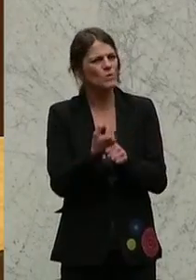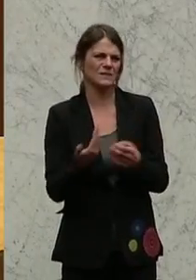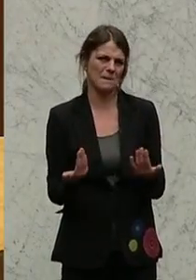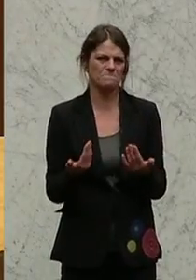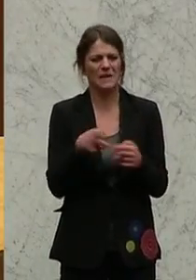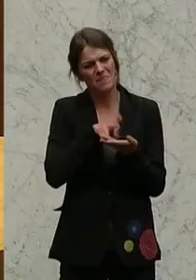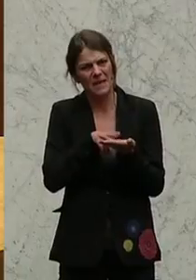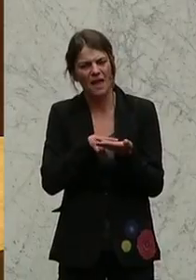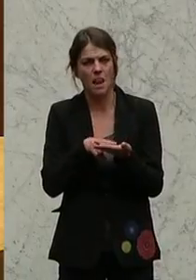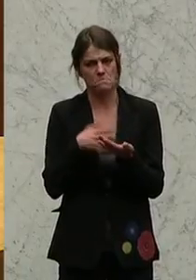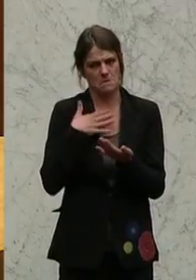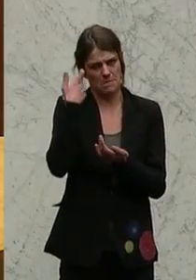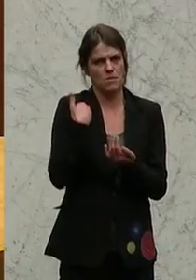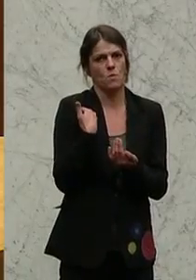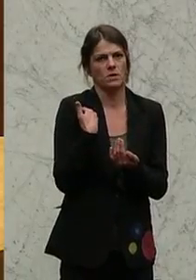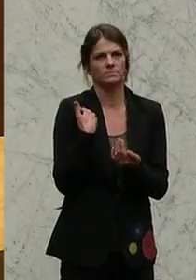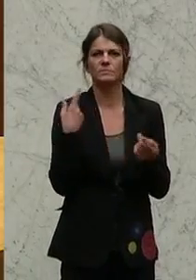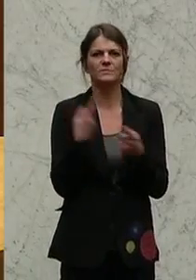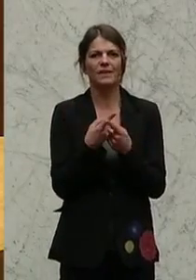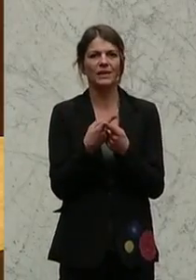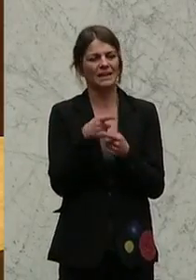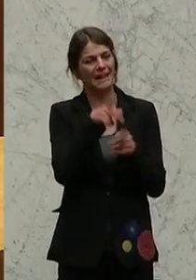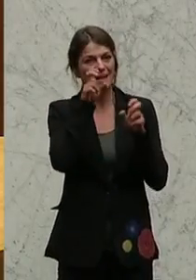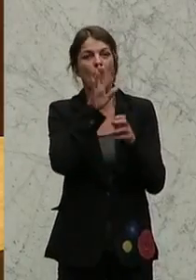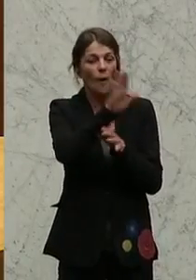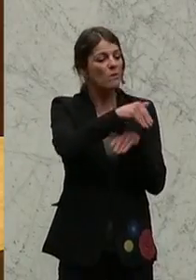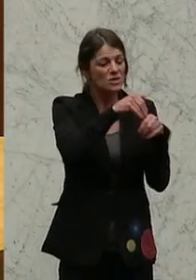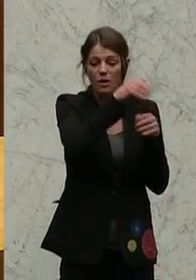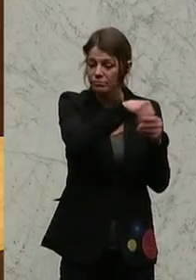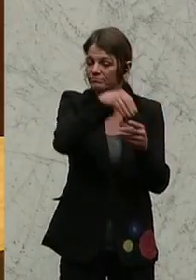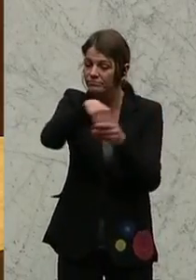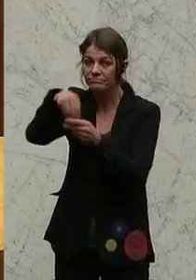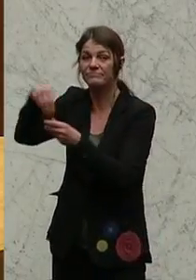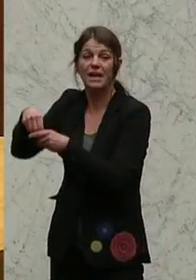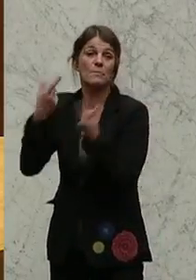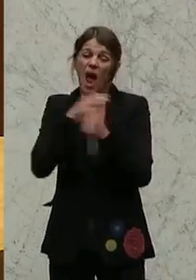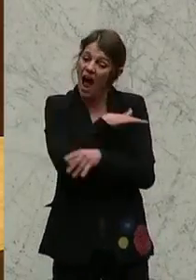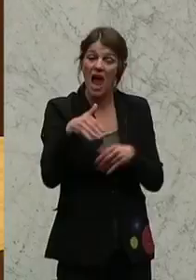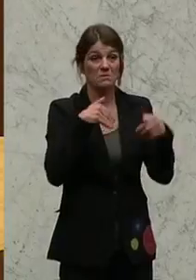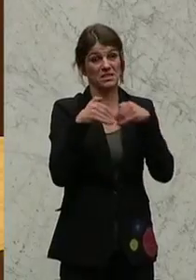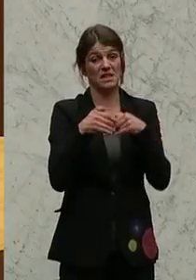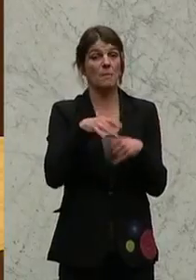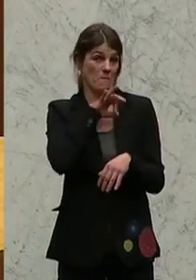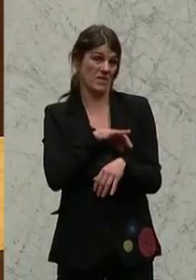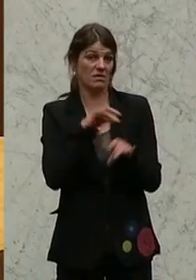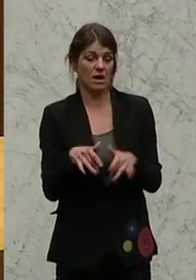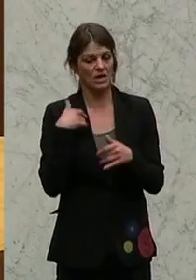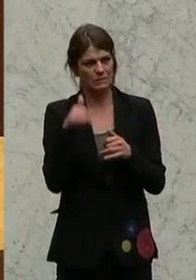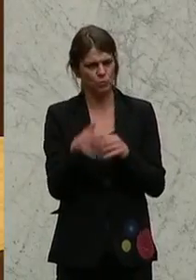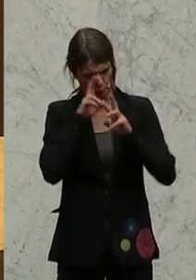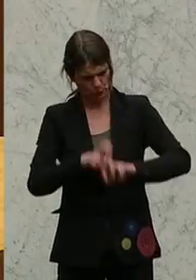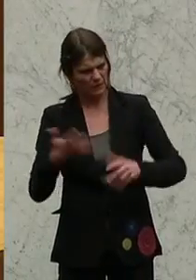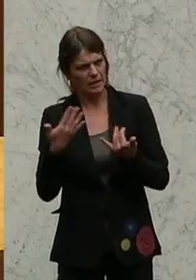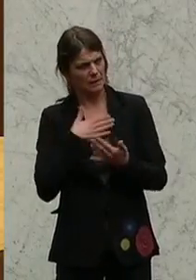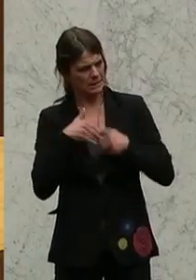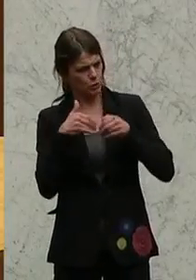Nichtsdestotrotz ist Digitalisierung in meinen Augen ein Querschnittsthema. Das heißt, es ist auch in der Verpflichtung aller Ministerien, sich damit